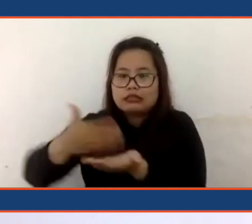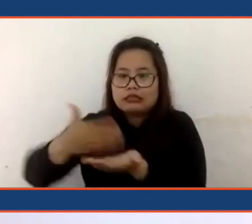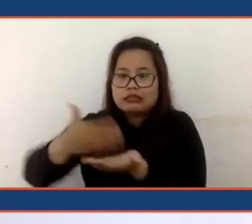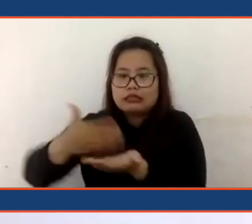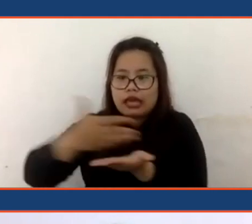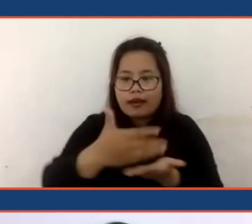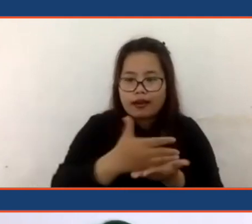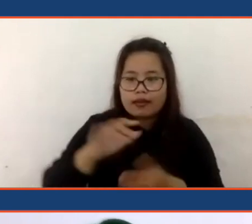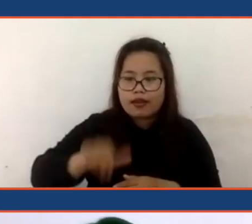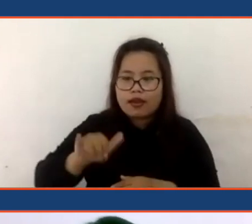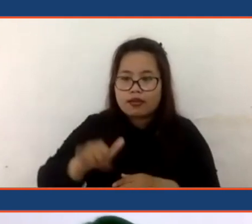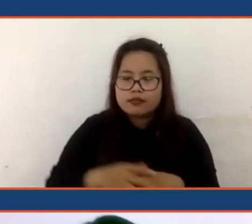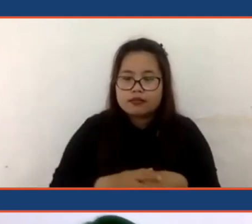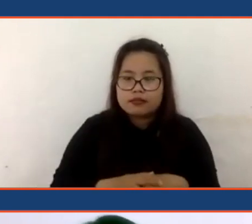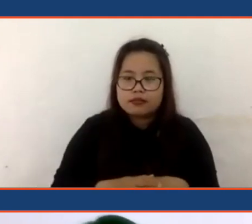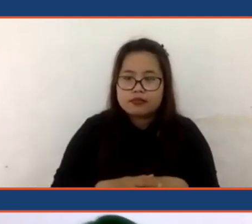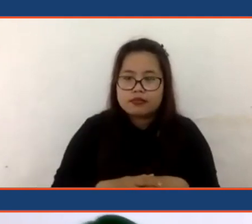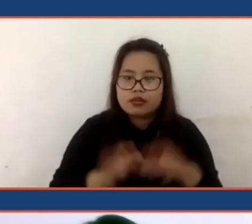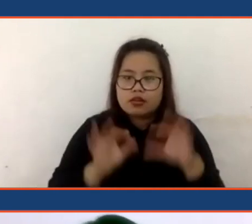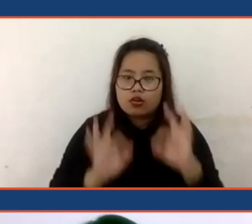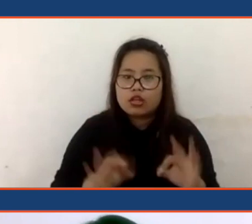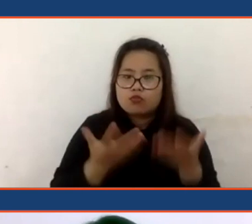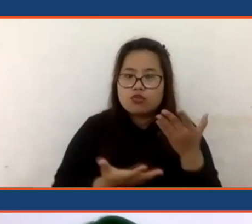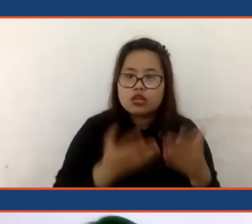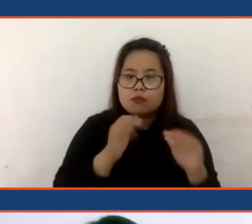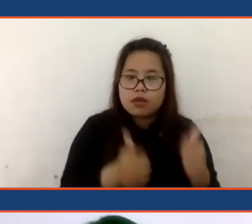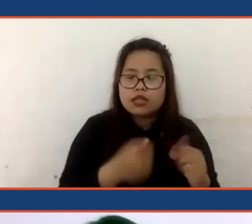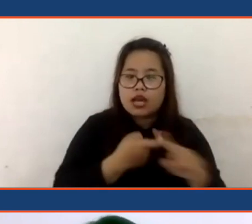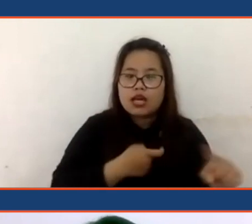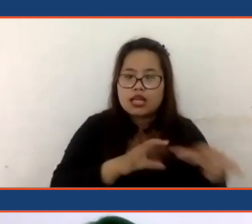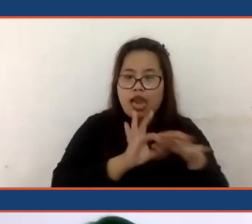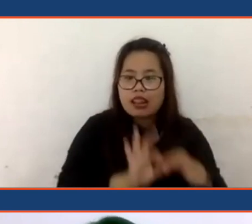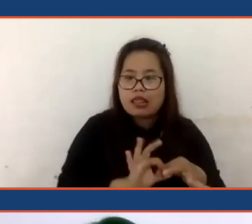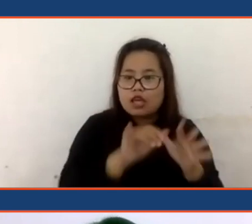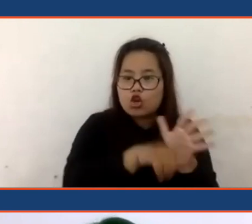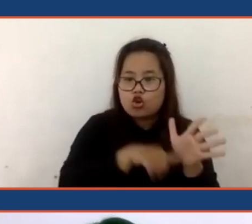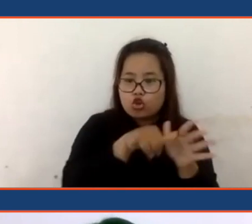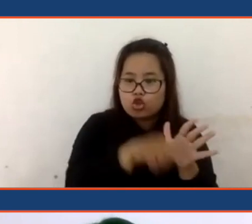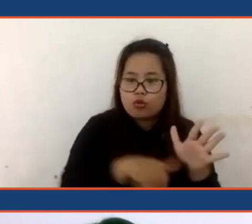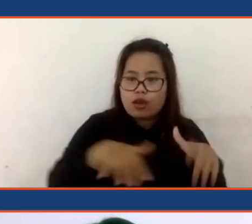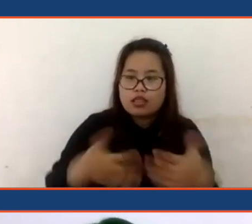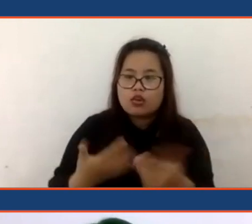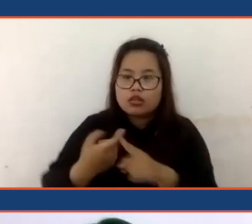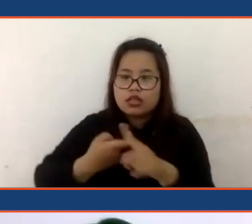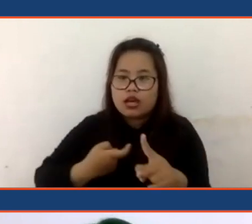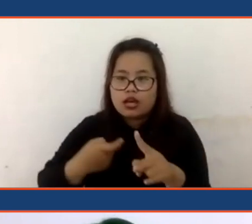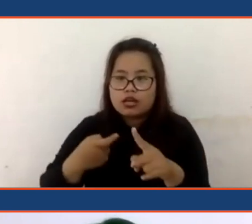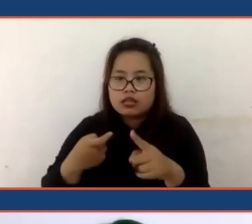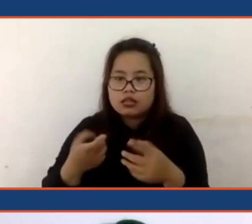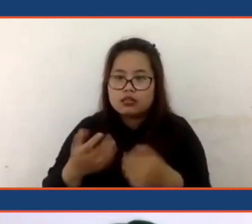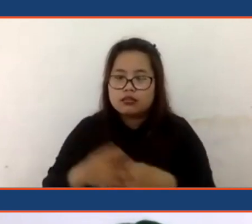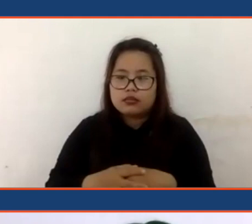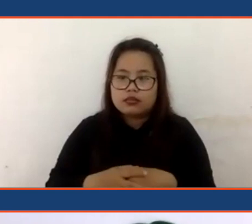maupun video profile dari produk yang kami kembangkan Terima kasih untuk kesempatannya berbagi tentang